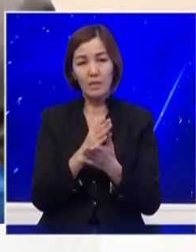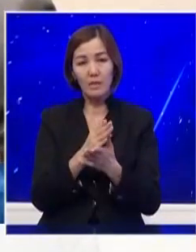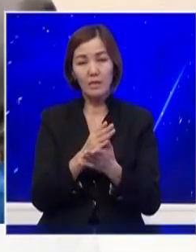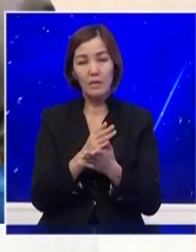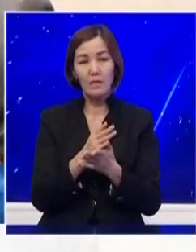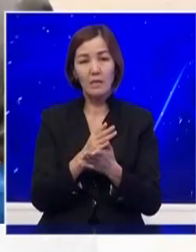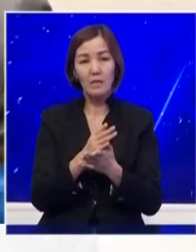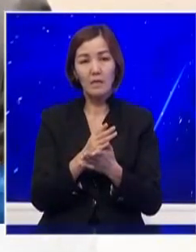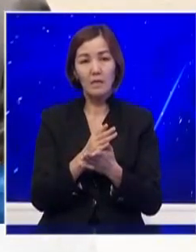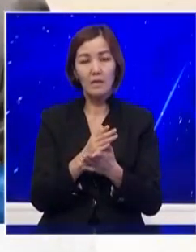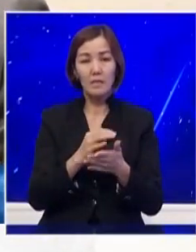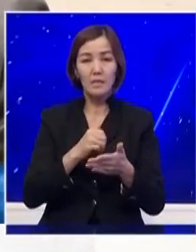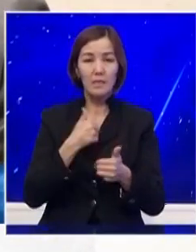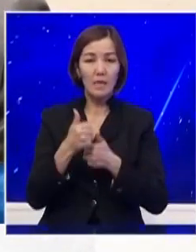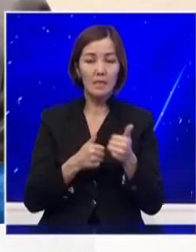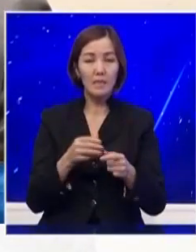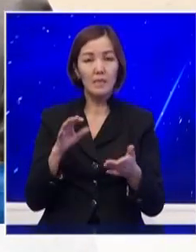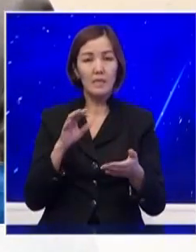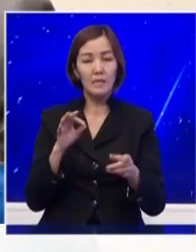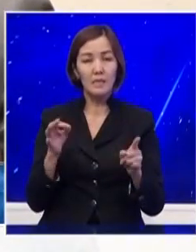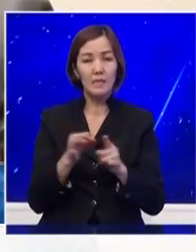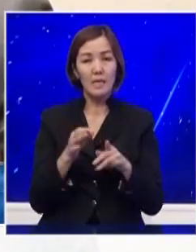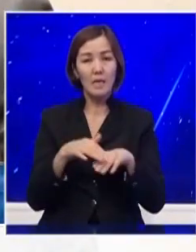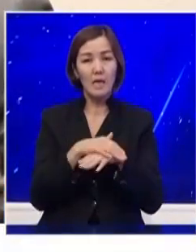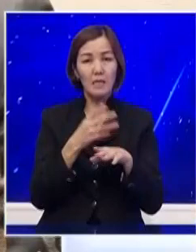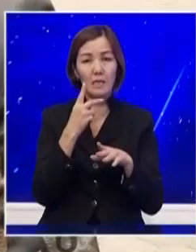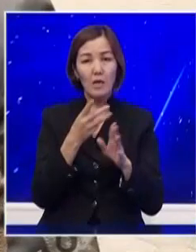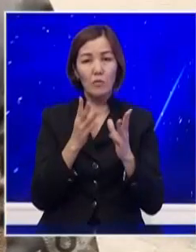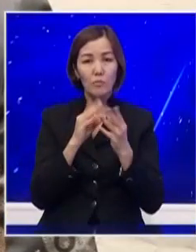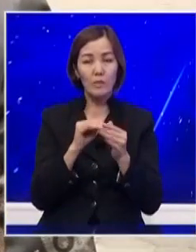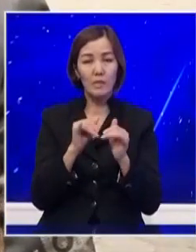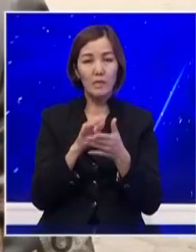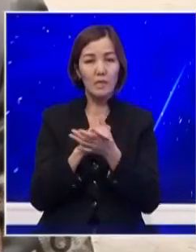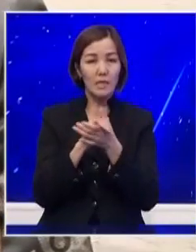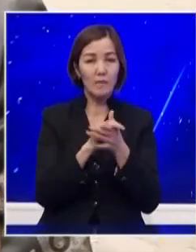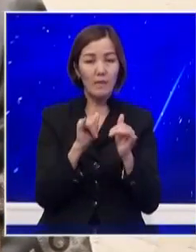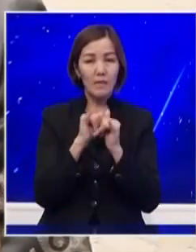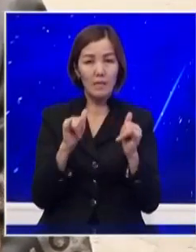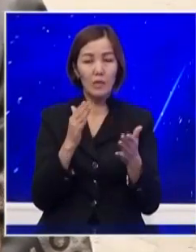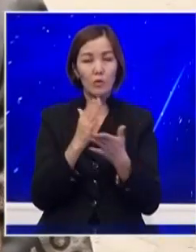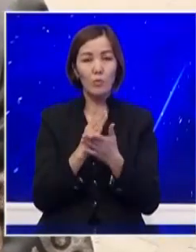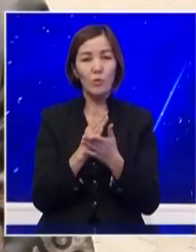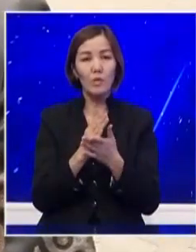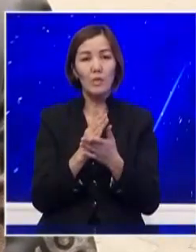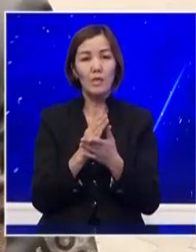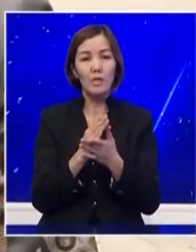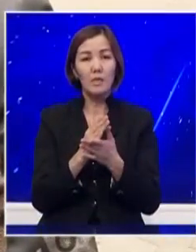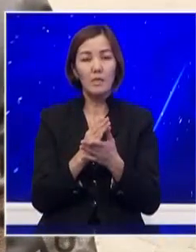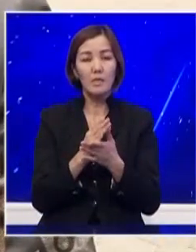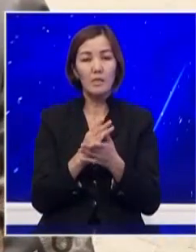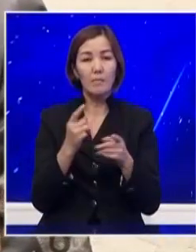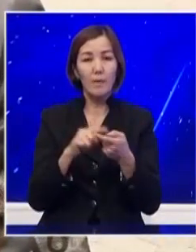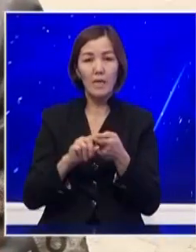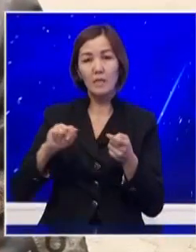болсын. Мінекей сайыстың мақсаты осы ел халықтың ауыз біршілігі, осы жамағаттардың арасында және де тығыз